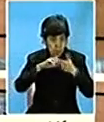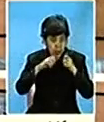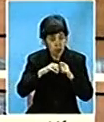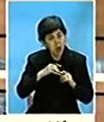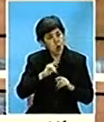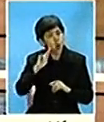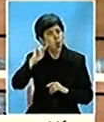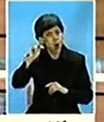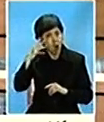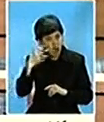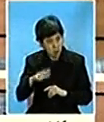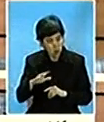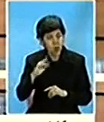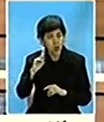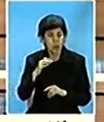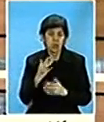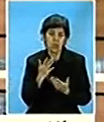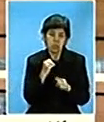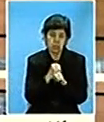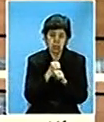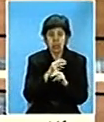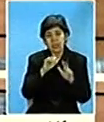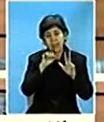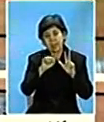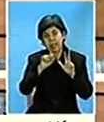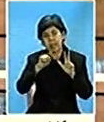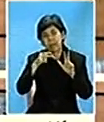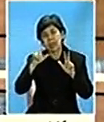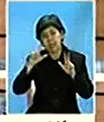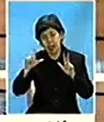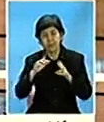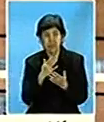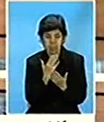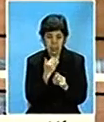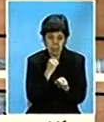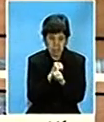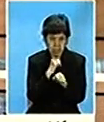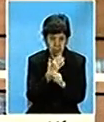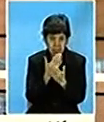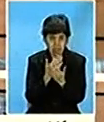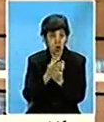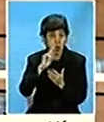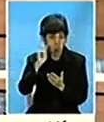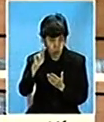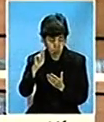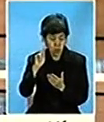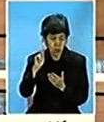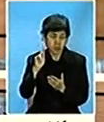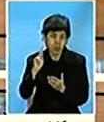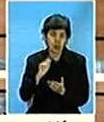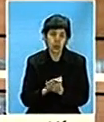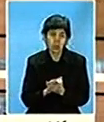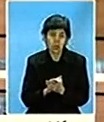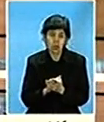ได้กู้มาแล้วภายใต้กฎกติกา 350,000 ล้านบาททำให้ยอดวงเงินกู้หนี้สาธารณะของเรานั้น